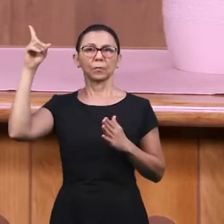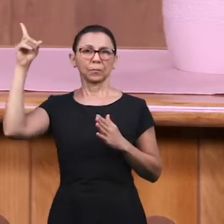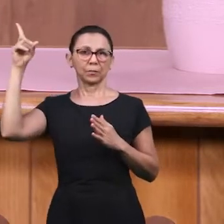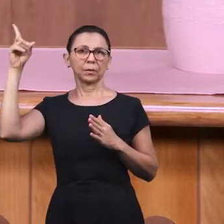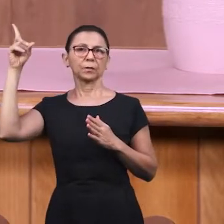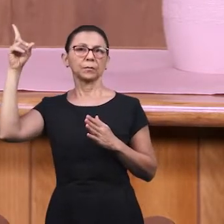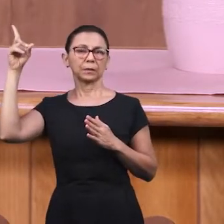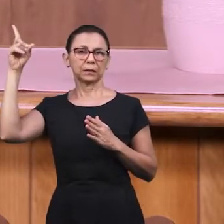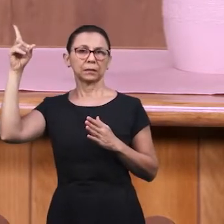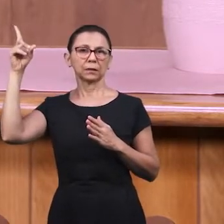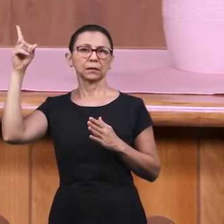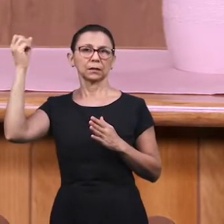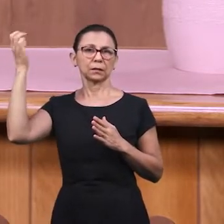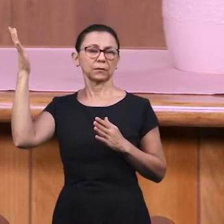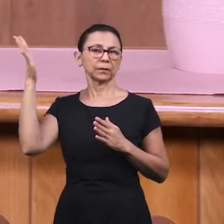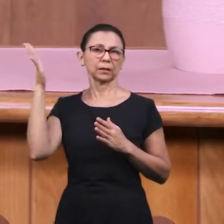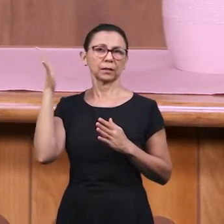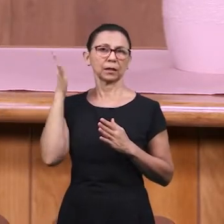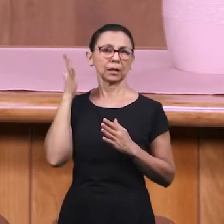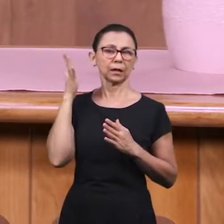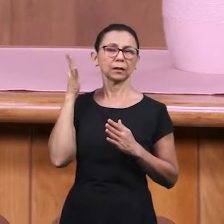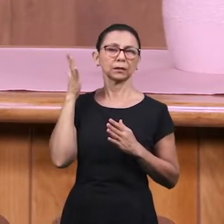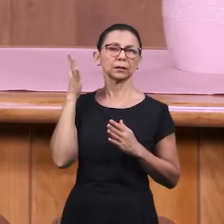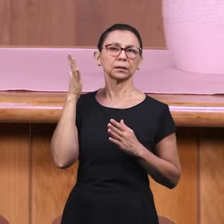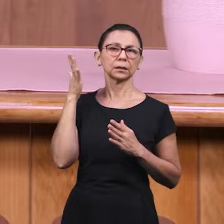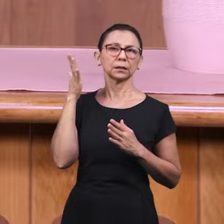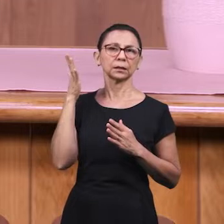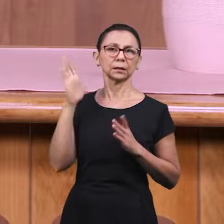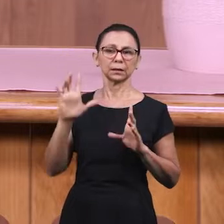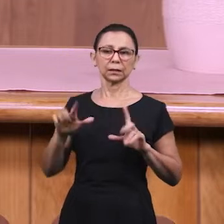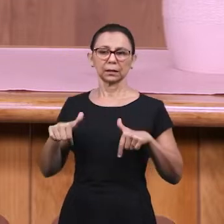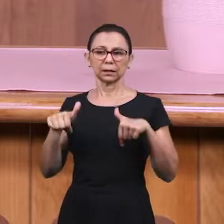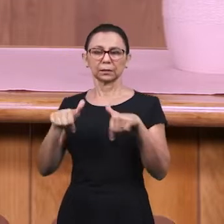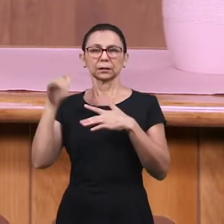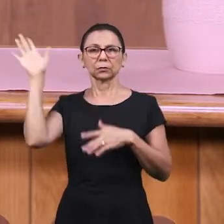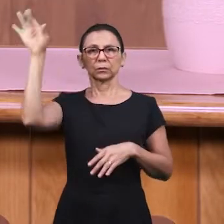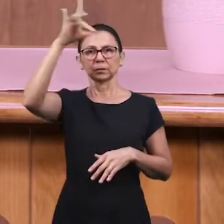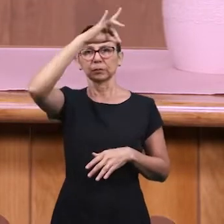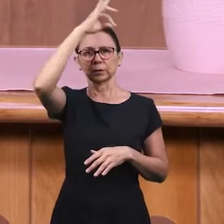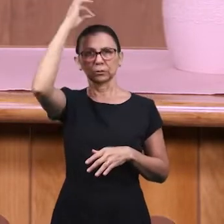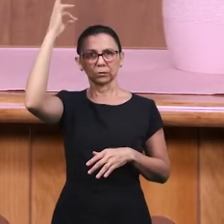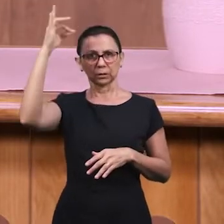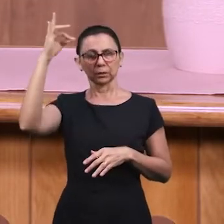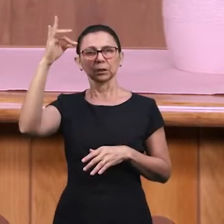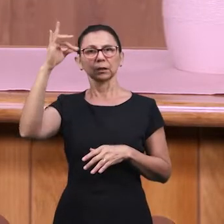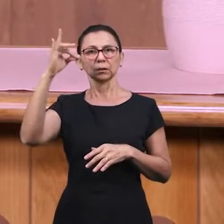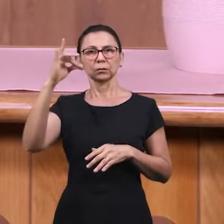Это то, что говорит нам о том, что Дух Святой действует,